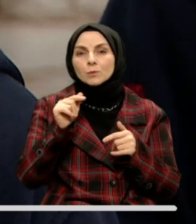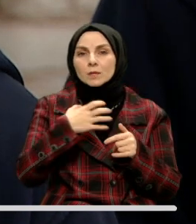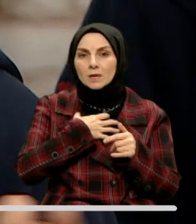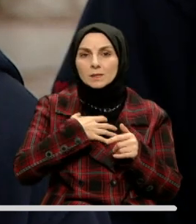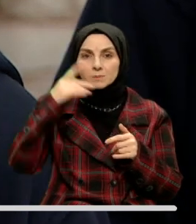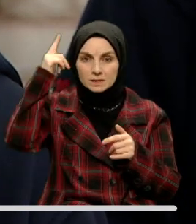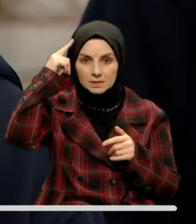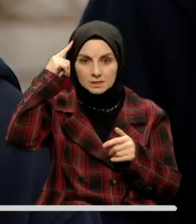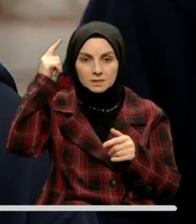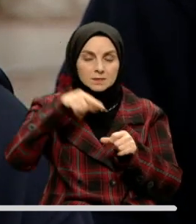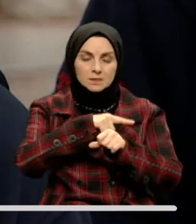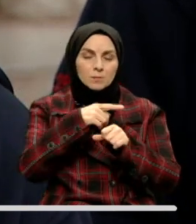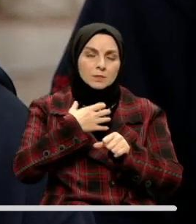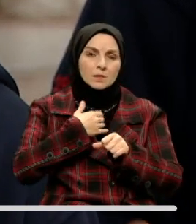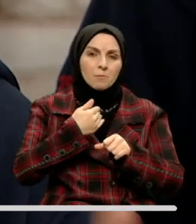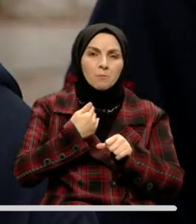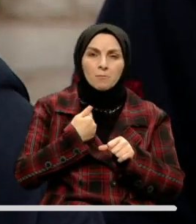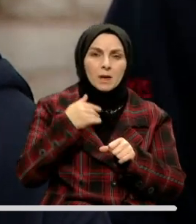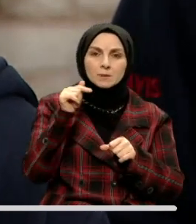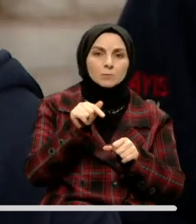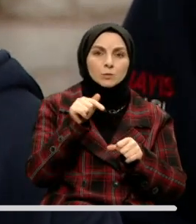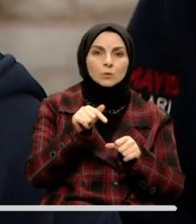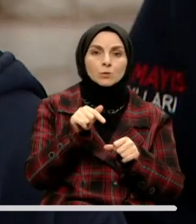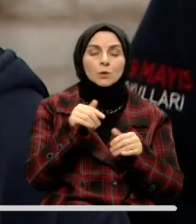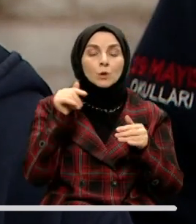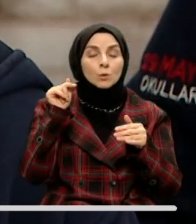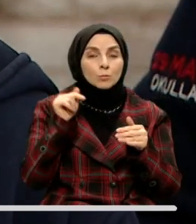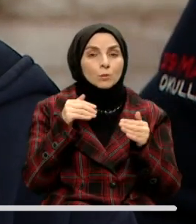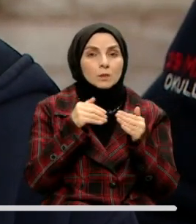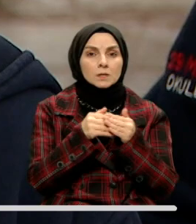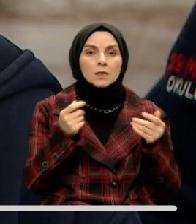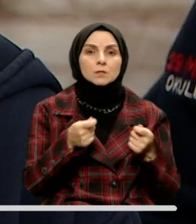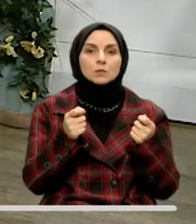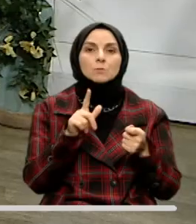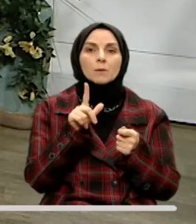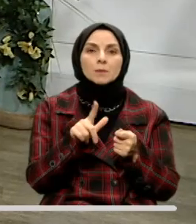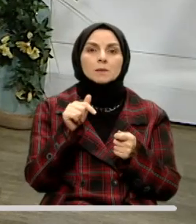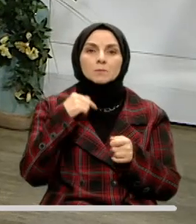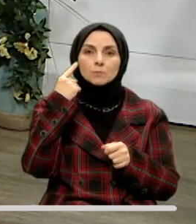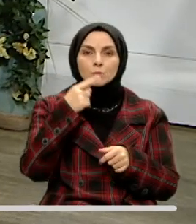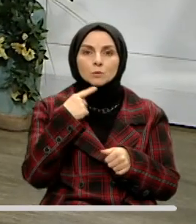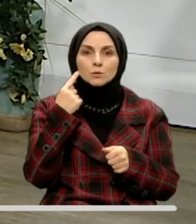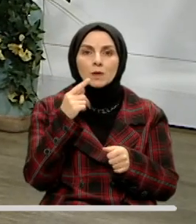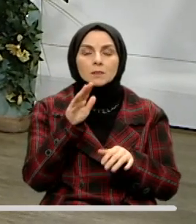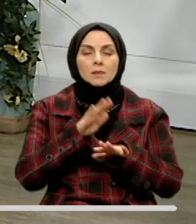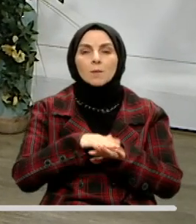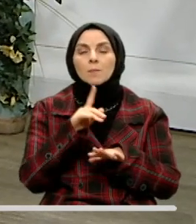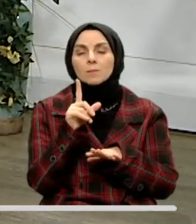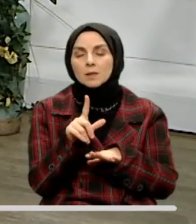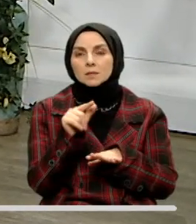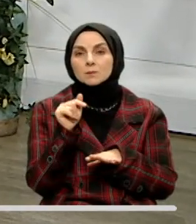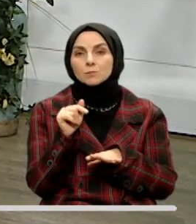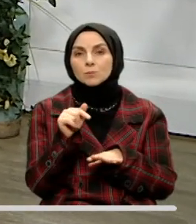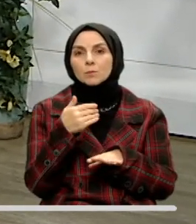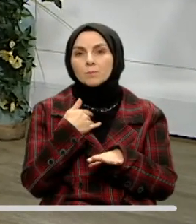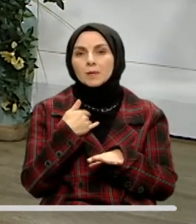göre işte ben bugün bu kadar çalışmak zorundayım. Bu yüzden yani yapmalıyım, hani bu benim